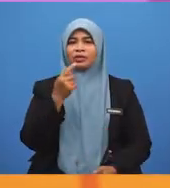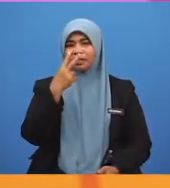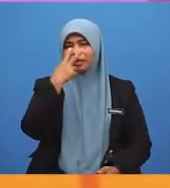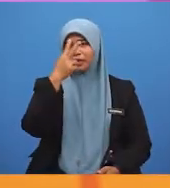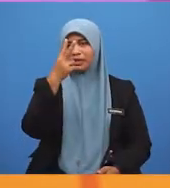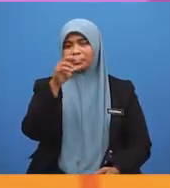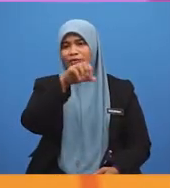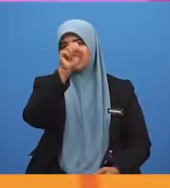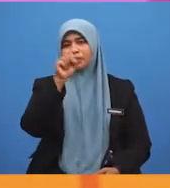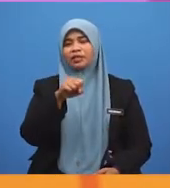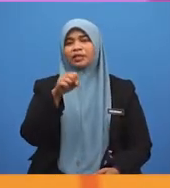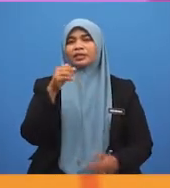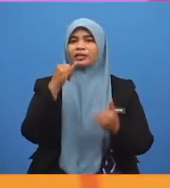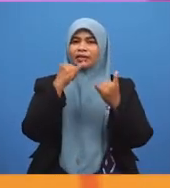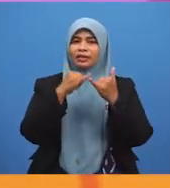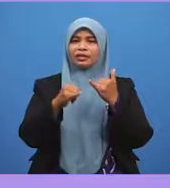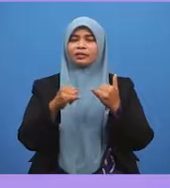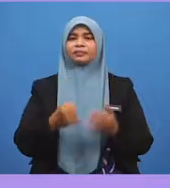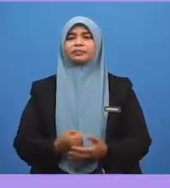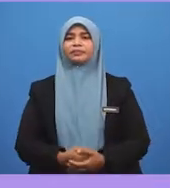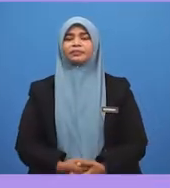lihat soalan yang terakhir.